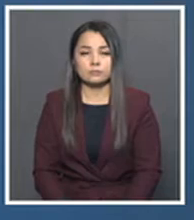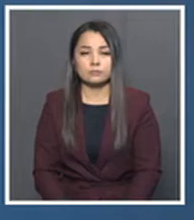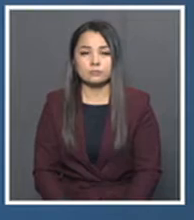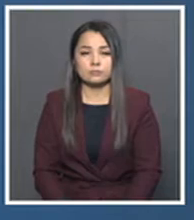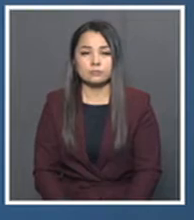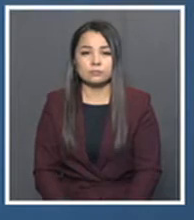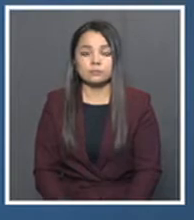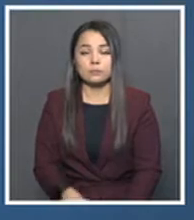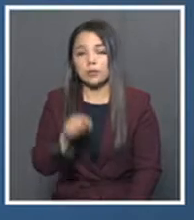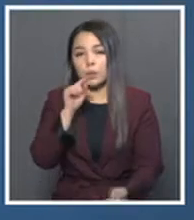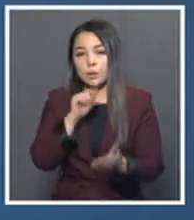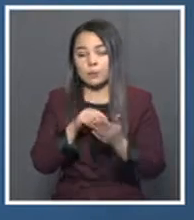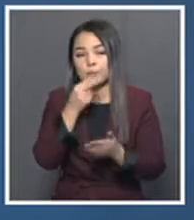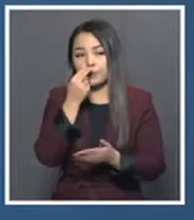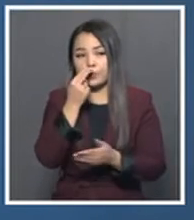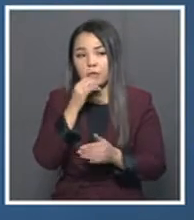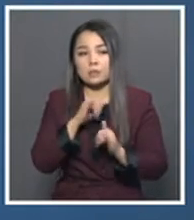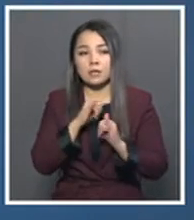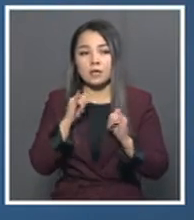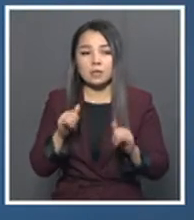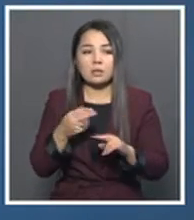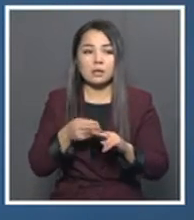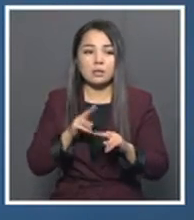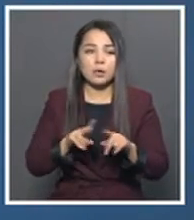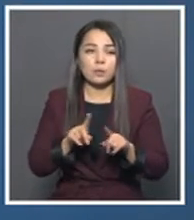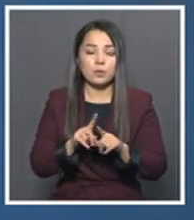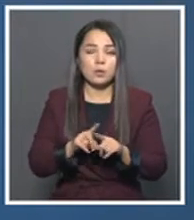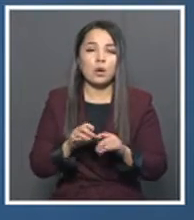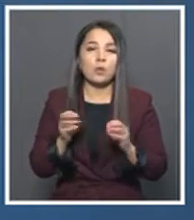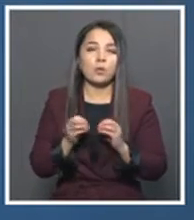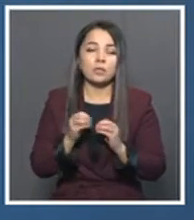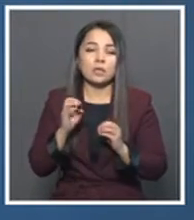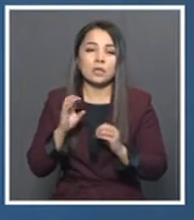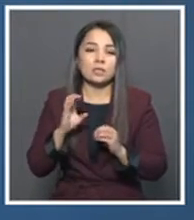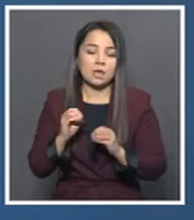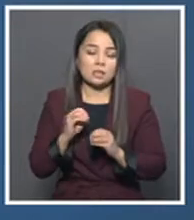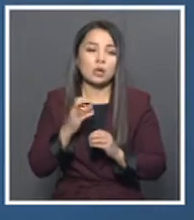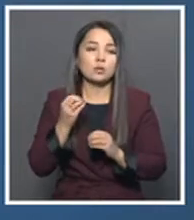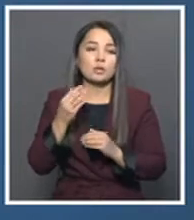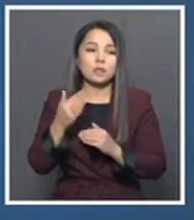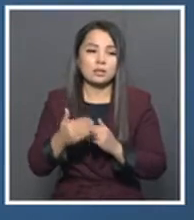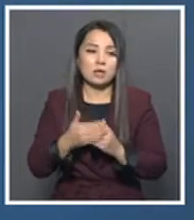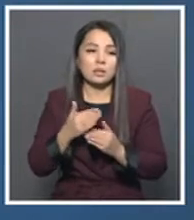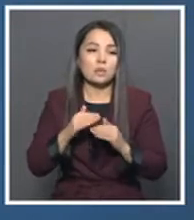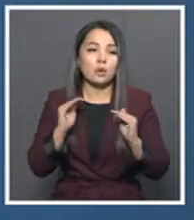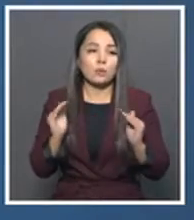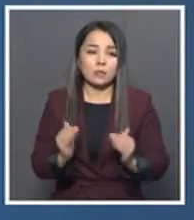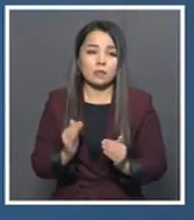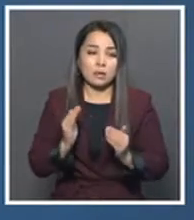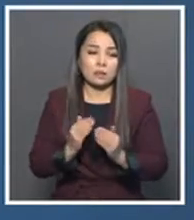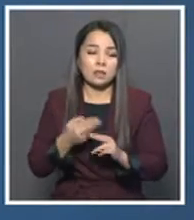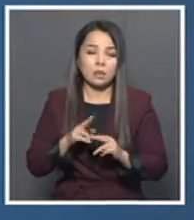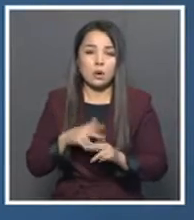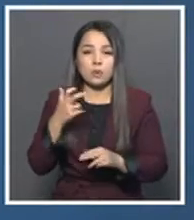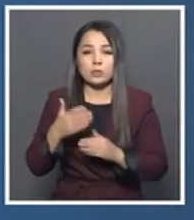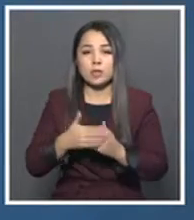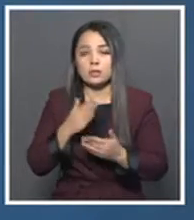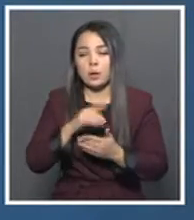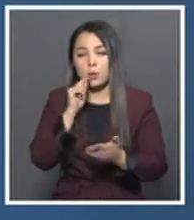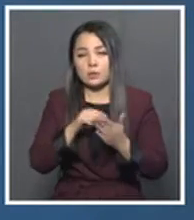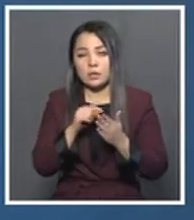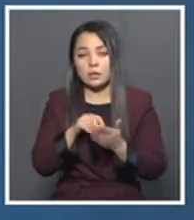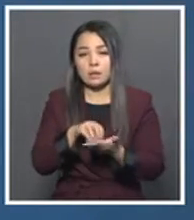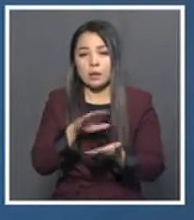Хабарымызды жалғастырамыз. Құс тұмауының өршуі шамамен 10 есеге төмендеді. Алдыңғы апталарда күніне 300-ге тарта құс тіркелсе,